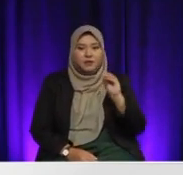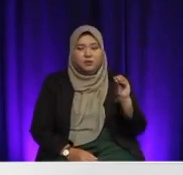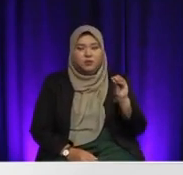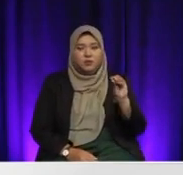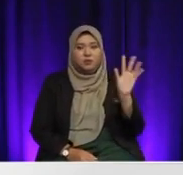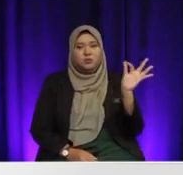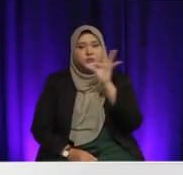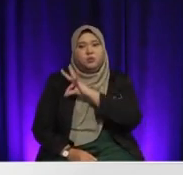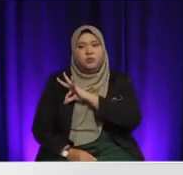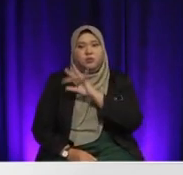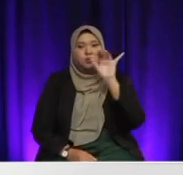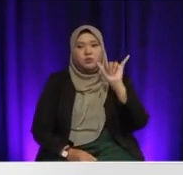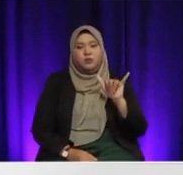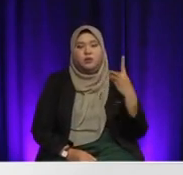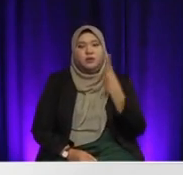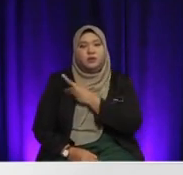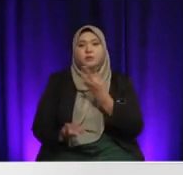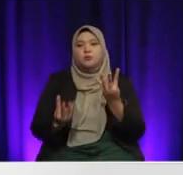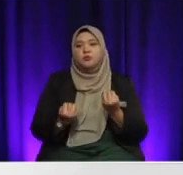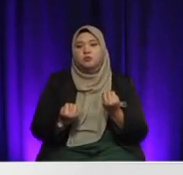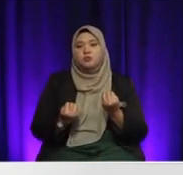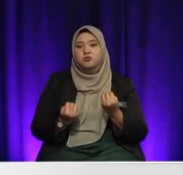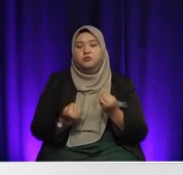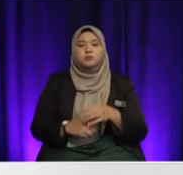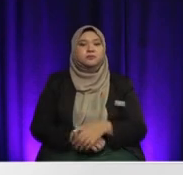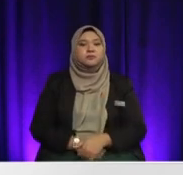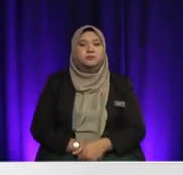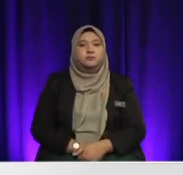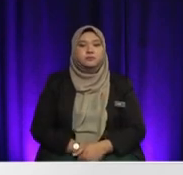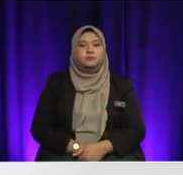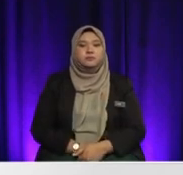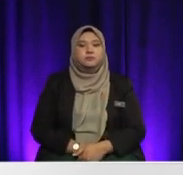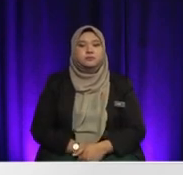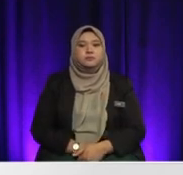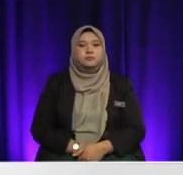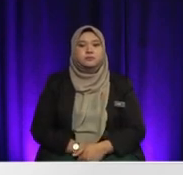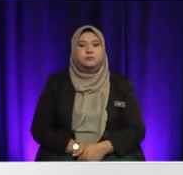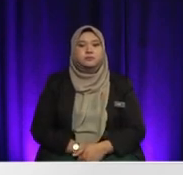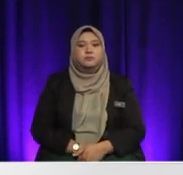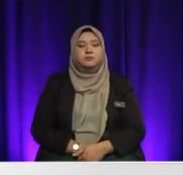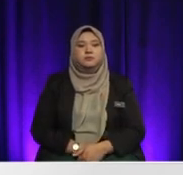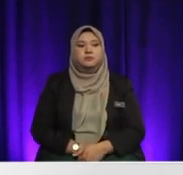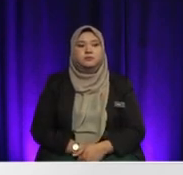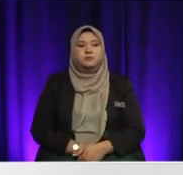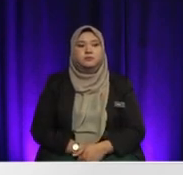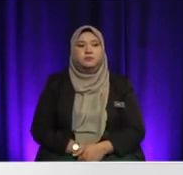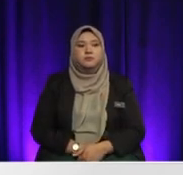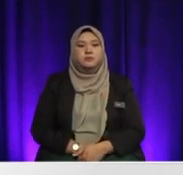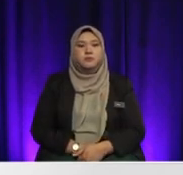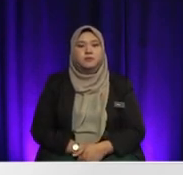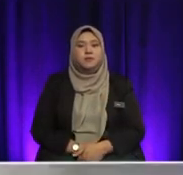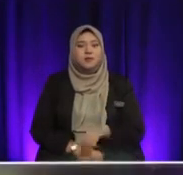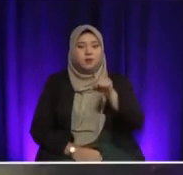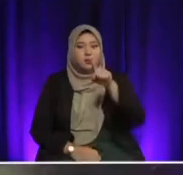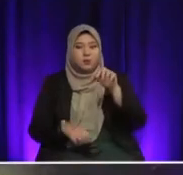RM233. Rumus tadi nak saya buka balik tak rumus? Cikgu, saya ada soalan. Adakah murid-murid dibenarkan membawa kalkulator? Kalkulator memang dibawa. Memang